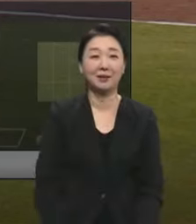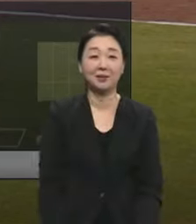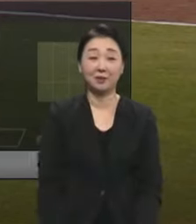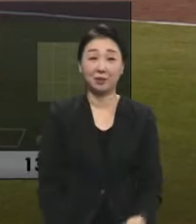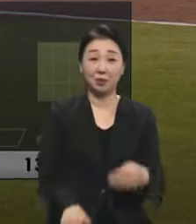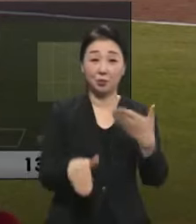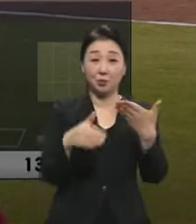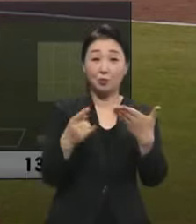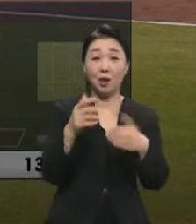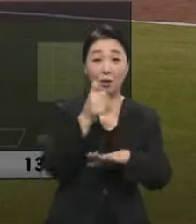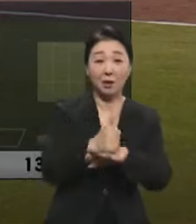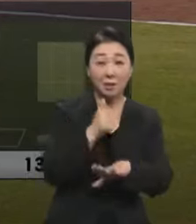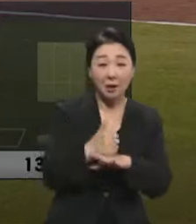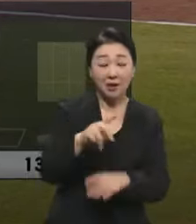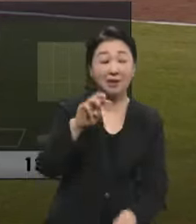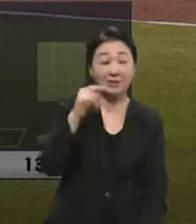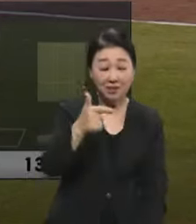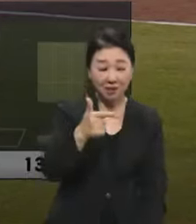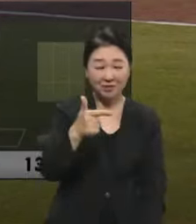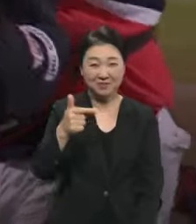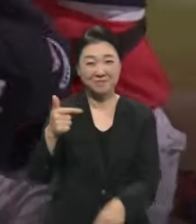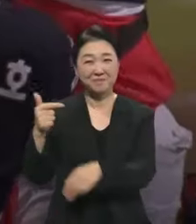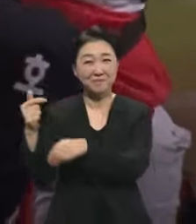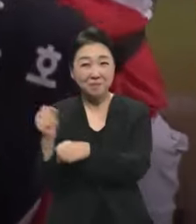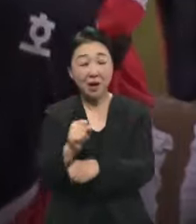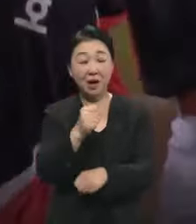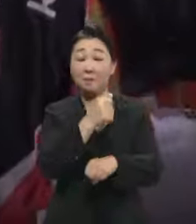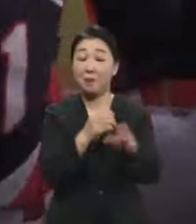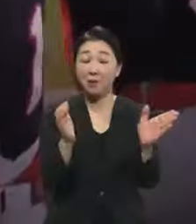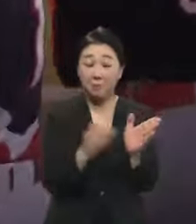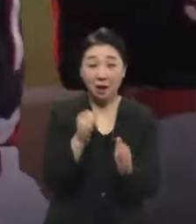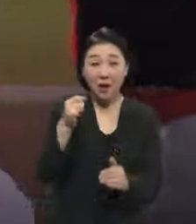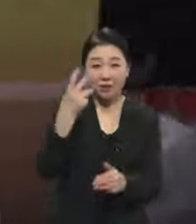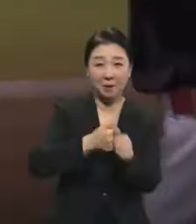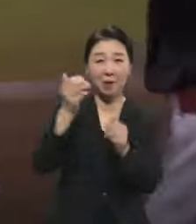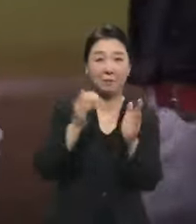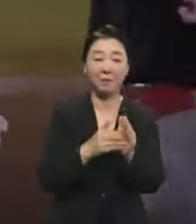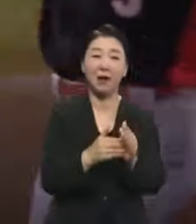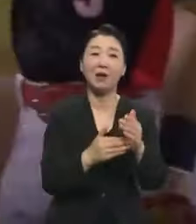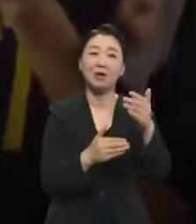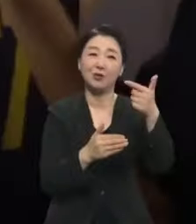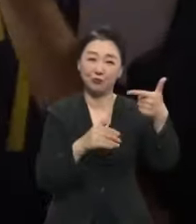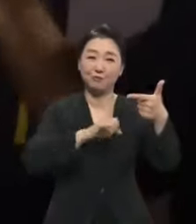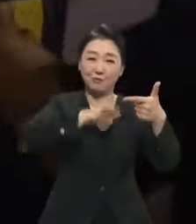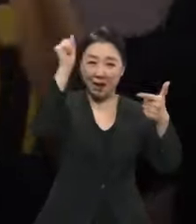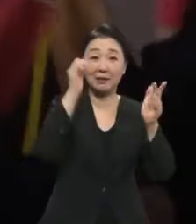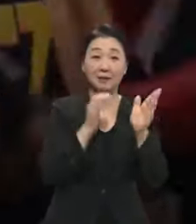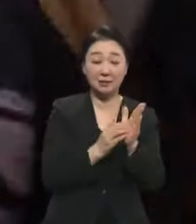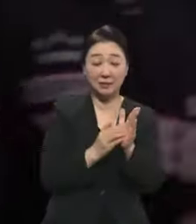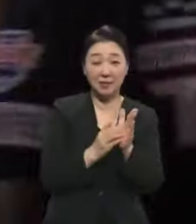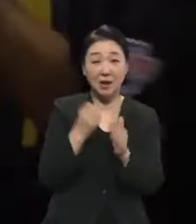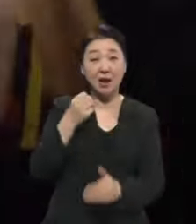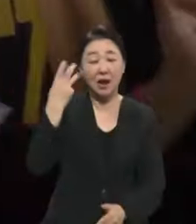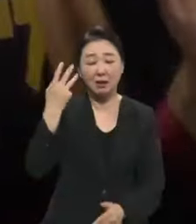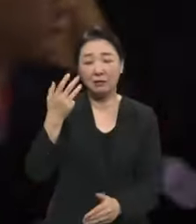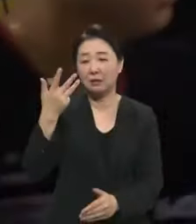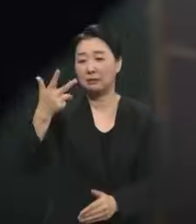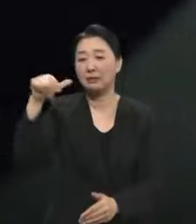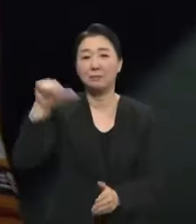말 전상현이 깔끔하게 경기를 마무리한 기아는 하나를 꺾고 6연승을 달렸습니다. 하나는 7연패 늪에